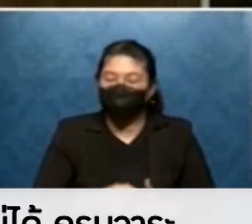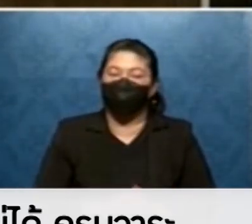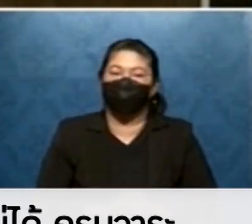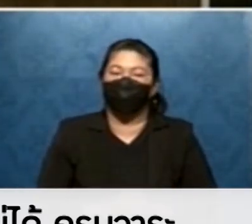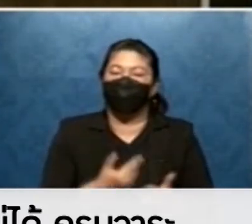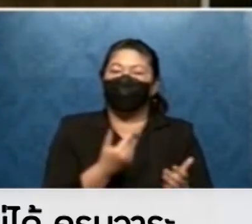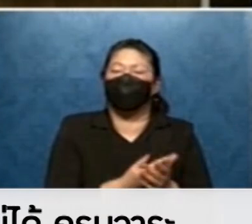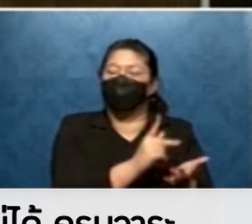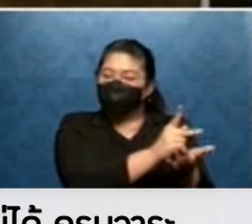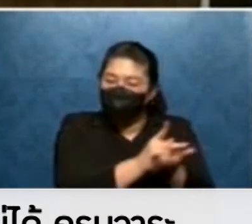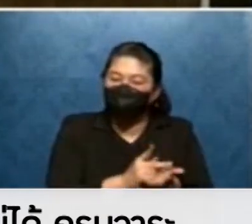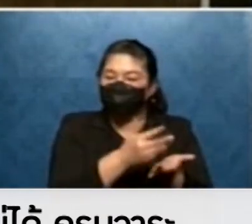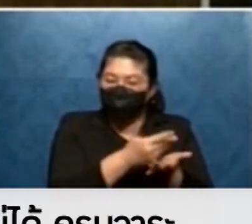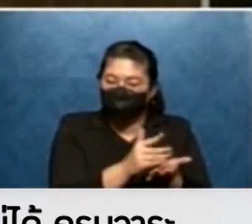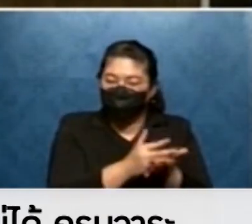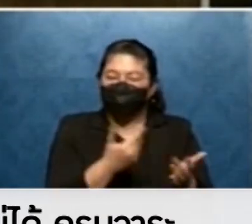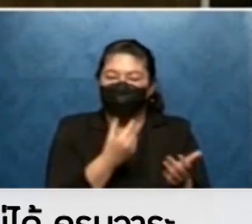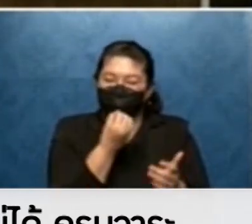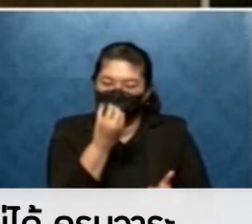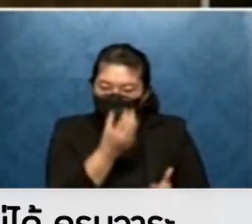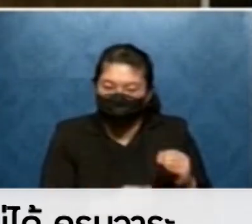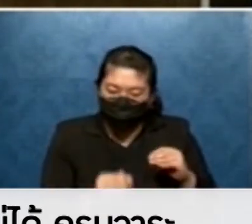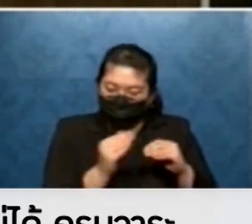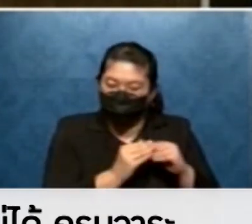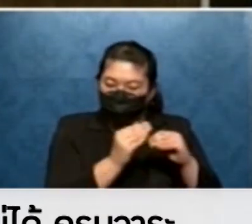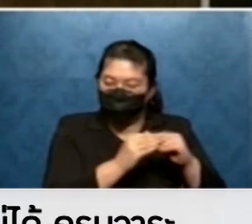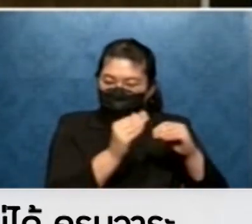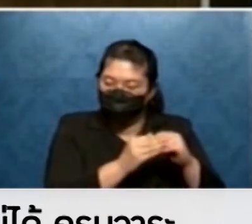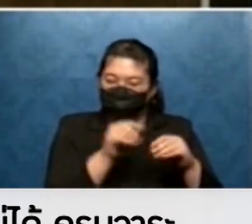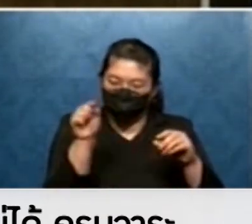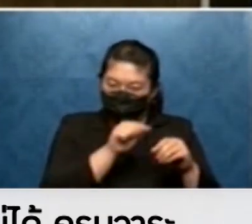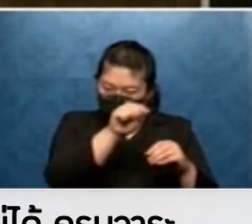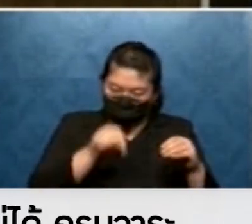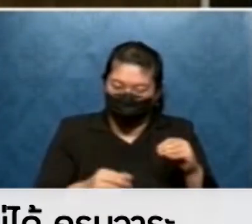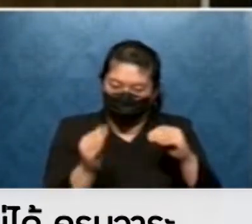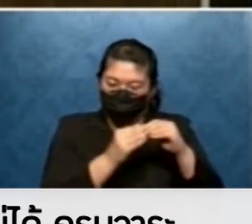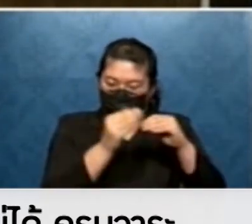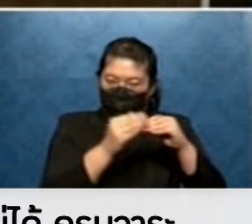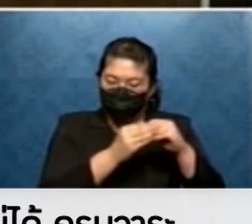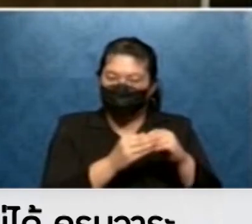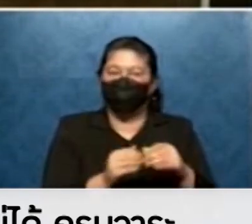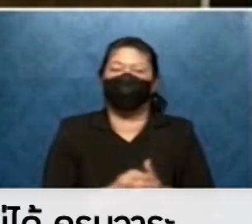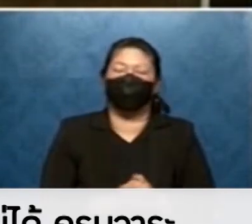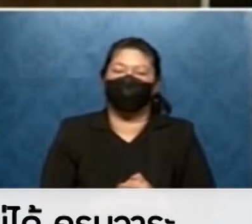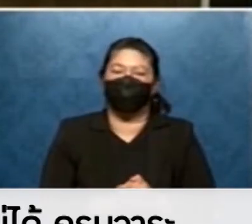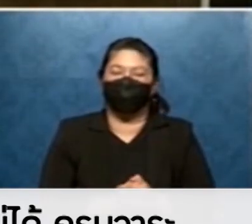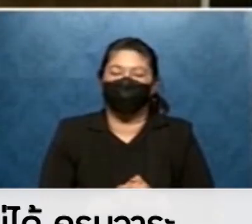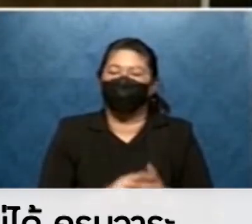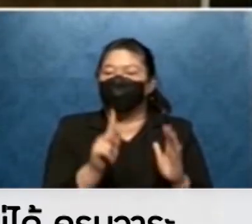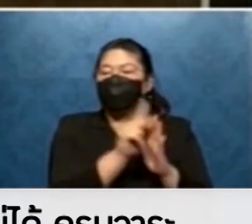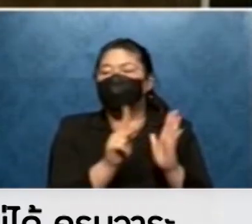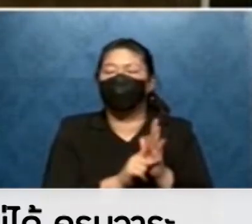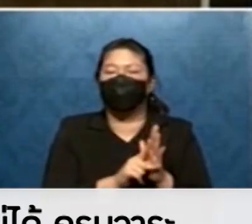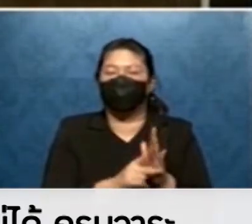มันสู้รัฐบาลในอดีตไม่ได้แต่ว่าคำว่า Bigโตอยู่ได้ไหมผมยังถือว่าอยู่ได้นะอยู่ได้ในที่นี้คืออยู่กันไปอย่างนี้